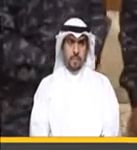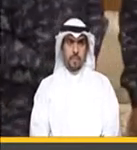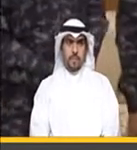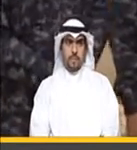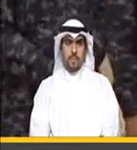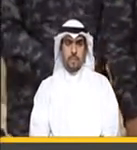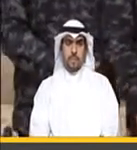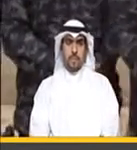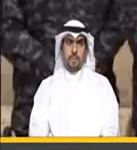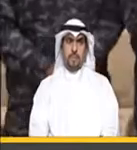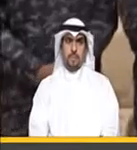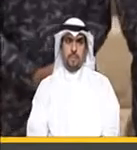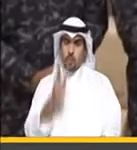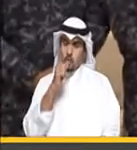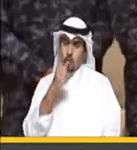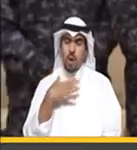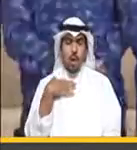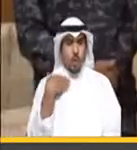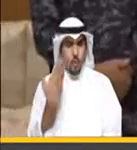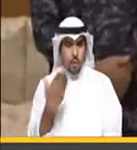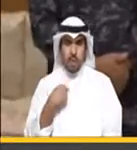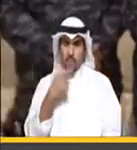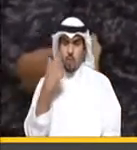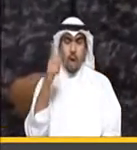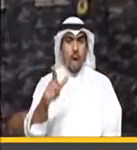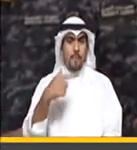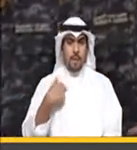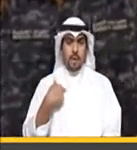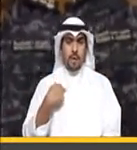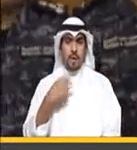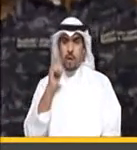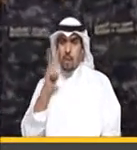أنا كان بيودي ذاك اليوم في البطولة أني أكمل بقية